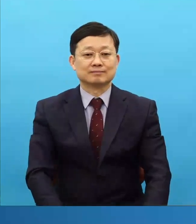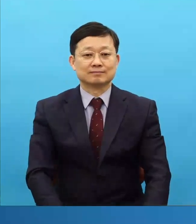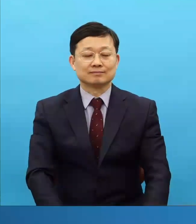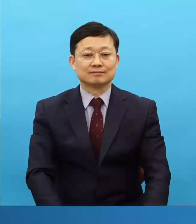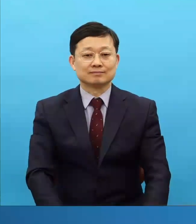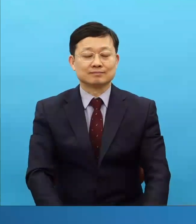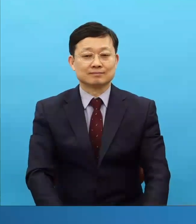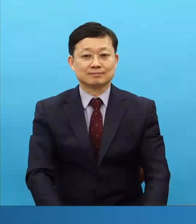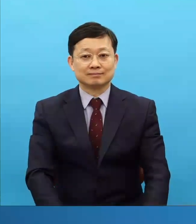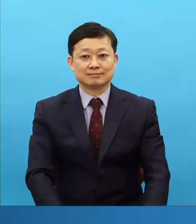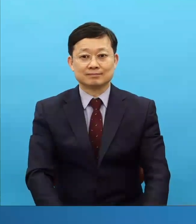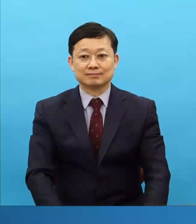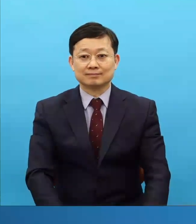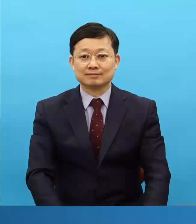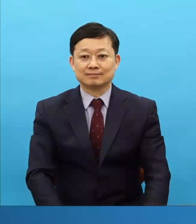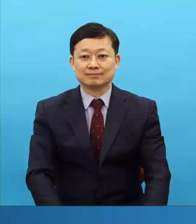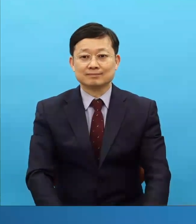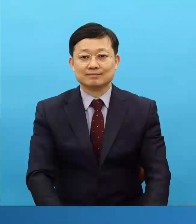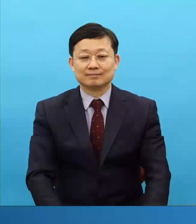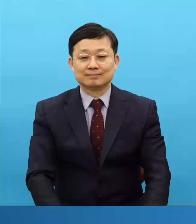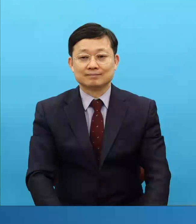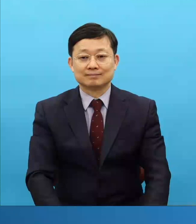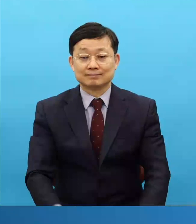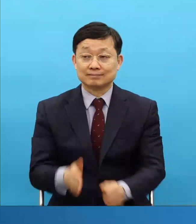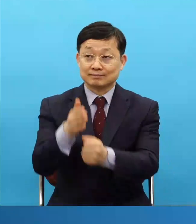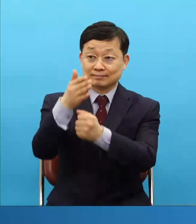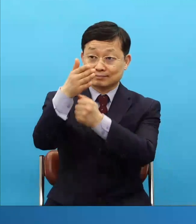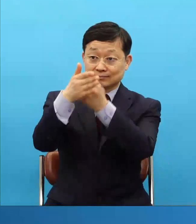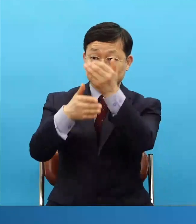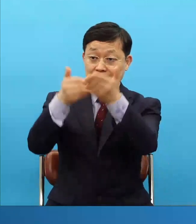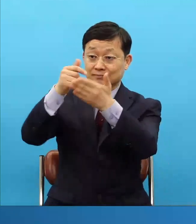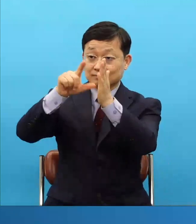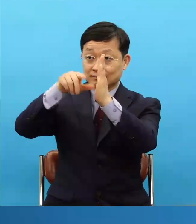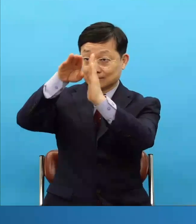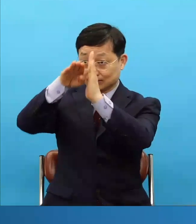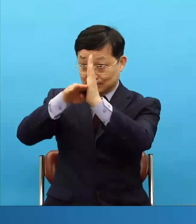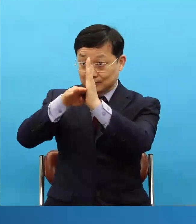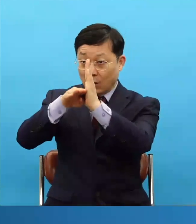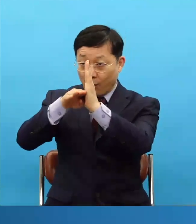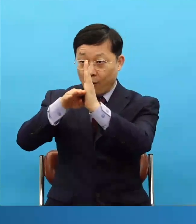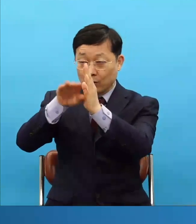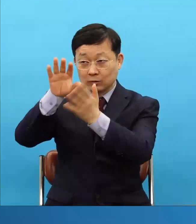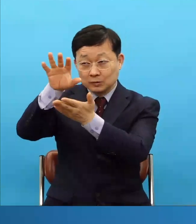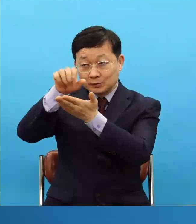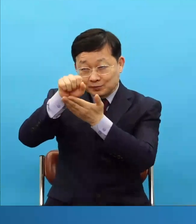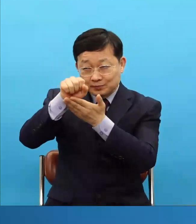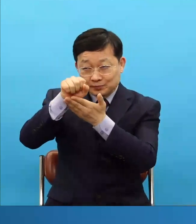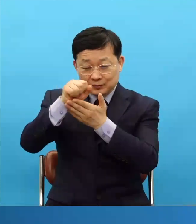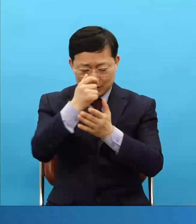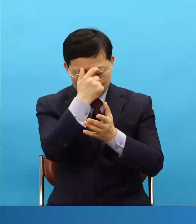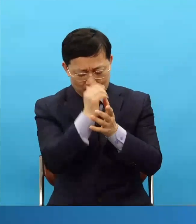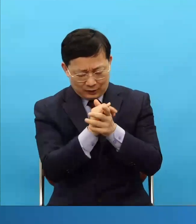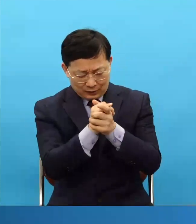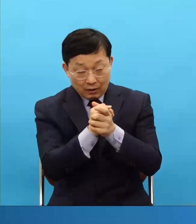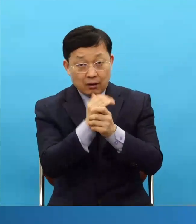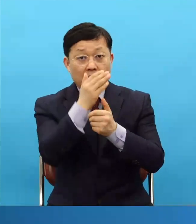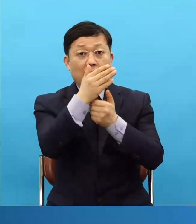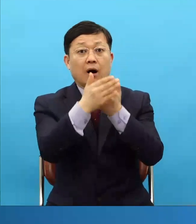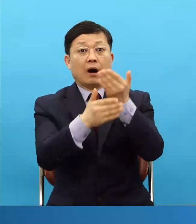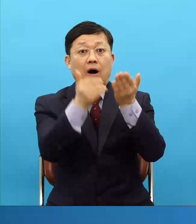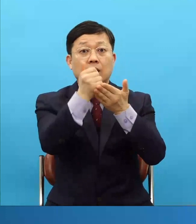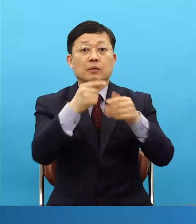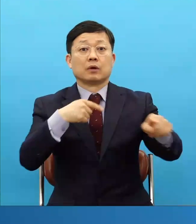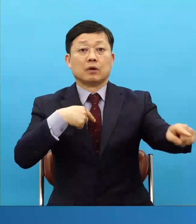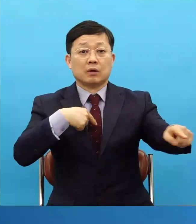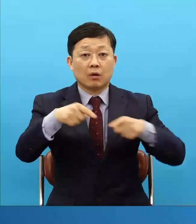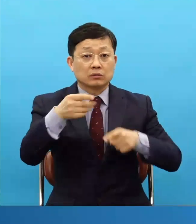하나님의 시간표를 보고 특별 망대 사실 같은 말이죠. 이게 붙잡았는데 역사는 하나님이 하신 겁니다. Here they saw God's time schedule. They held to the special